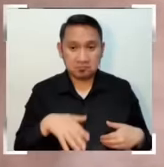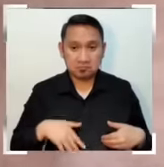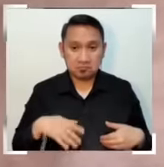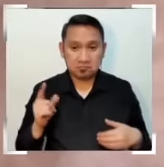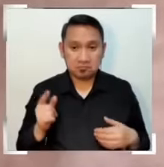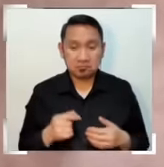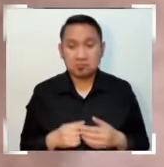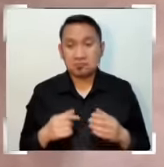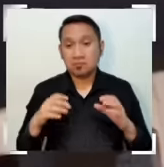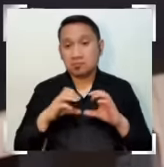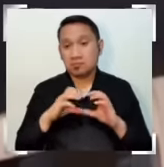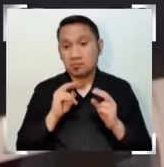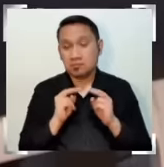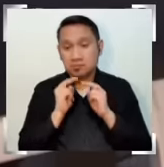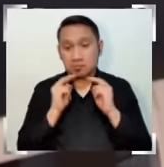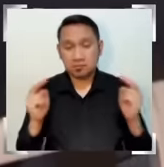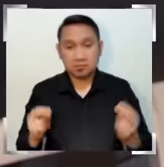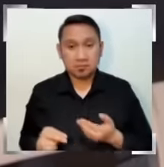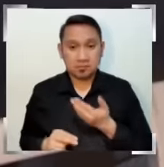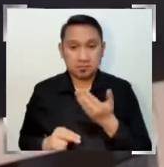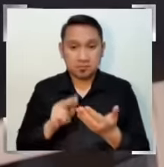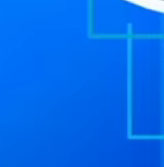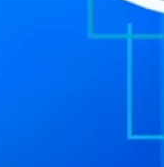News, Nico Wahe, ang inyong saksi.